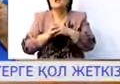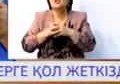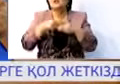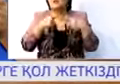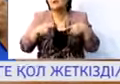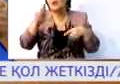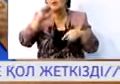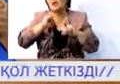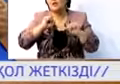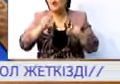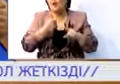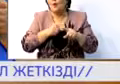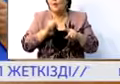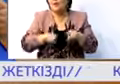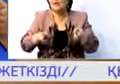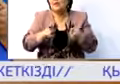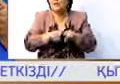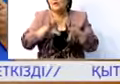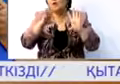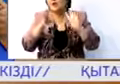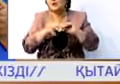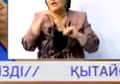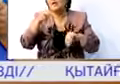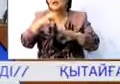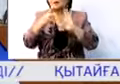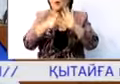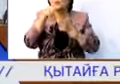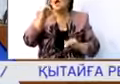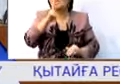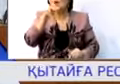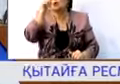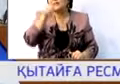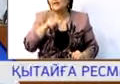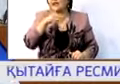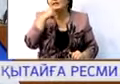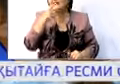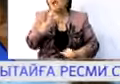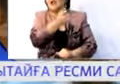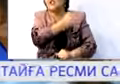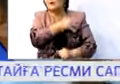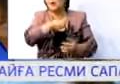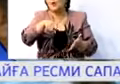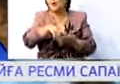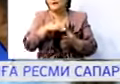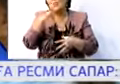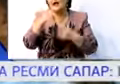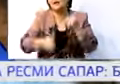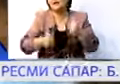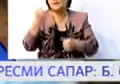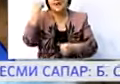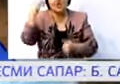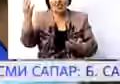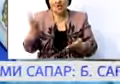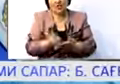ел чемпионы. Ол WA MMA тұжырымы бойынша 2018 жылдың наурыз айында Ресейдің Санкт-Петербург қаласында өткен әлем чемпионатының